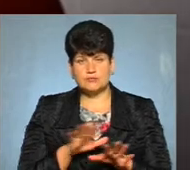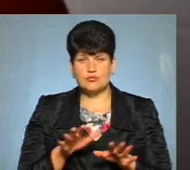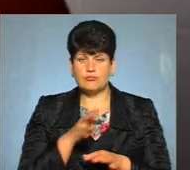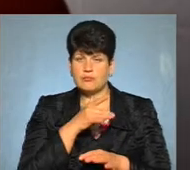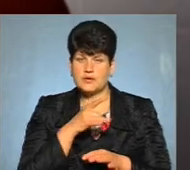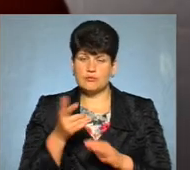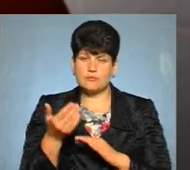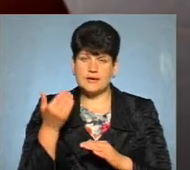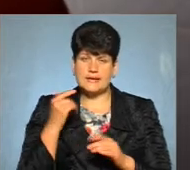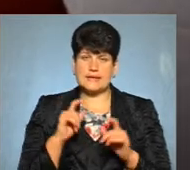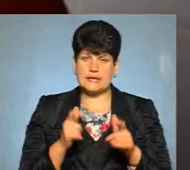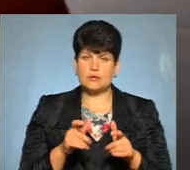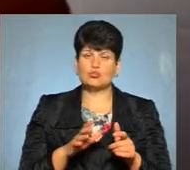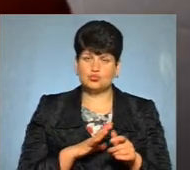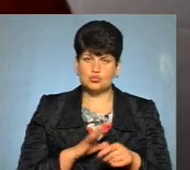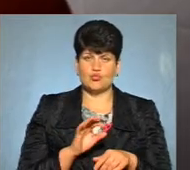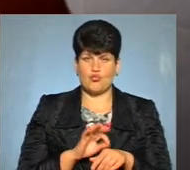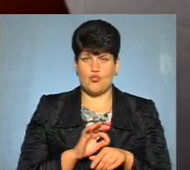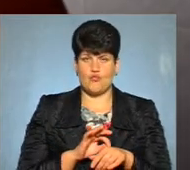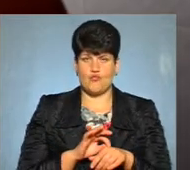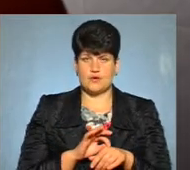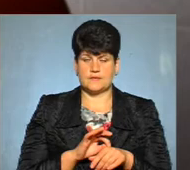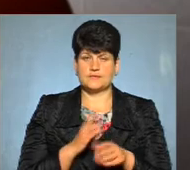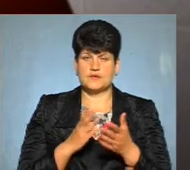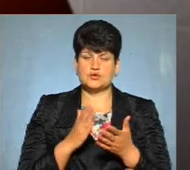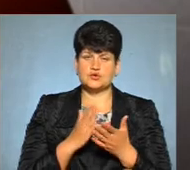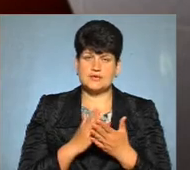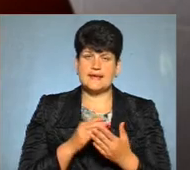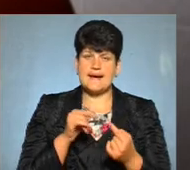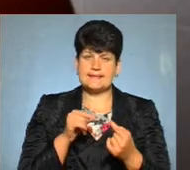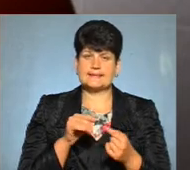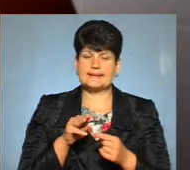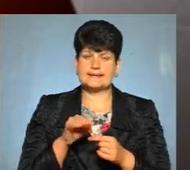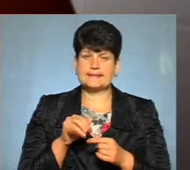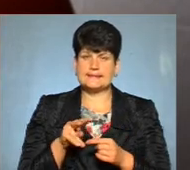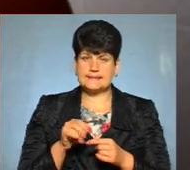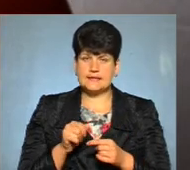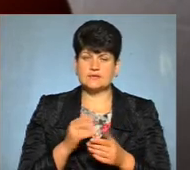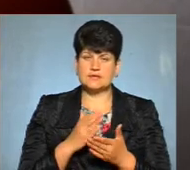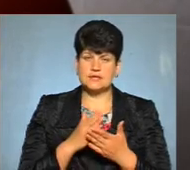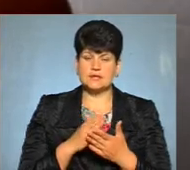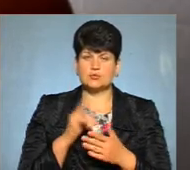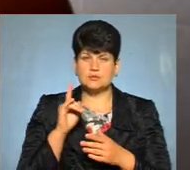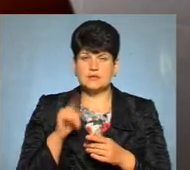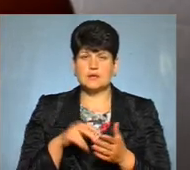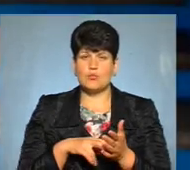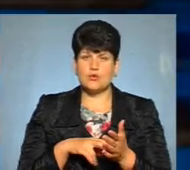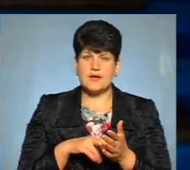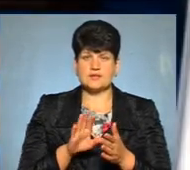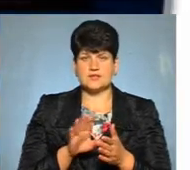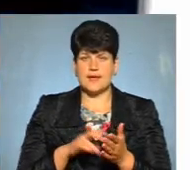карантином був хворий. Тому, якби, якщо є антитіла, то вони вже сформовані, ми вже будемо знати, напевно, чи боятися, чи не